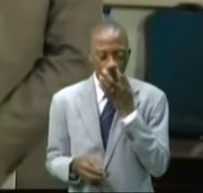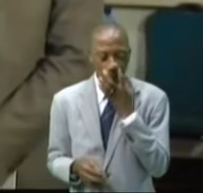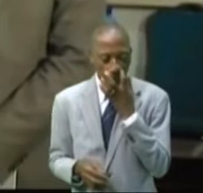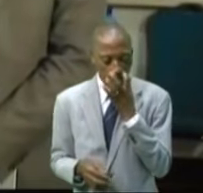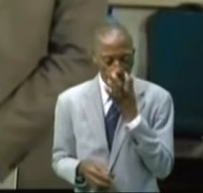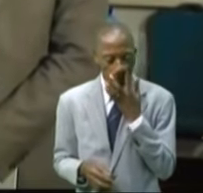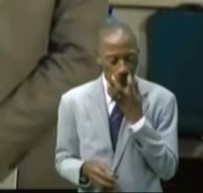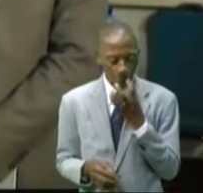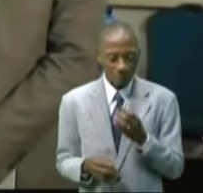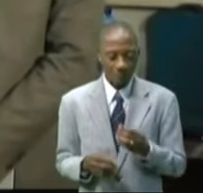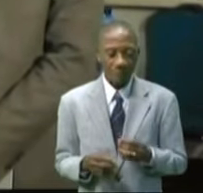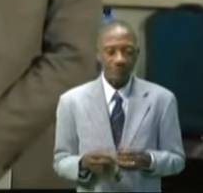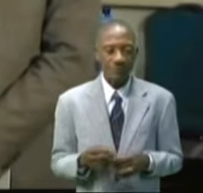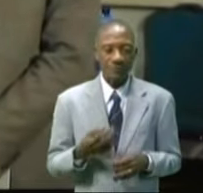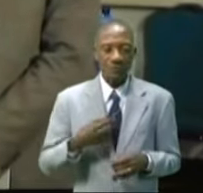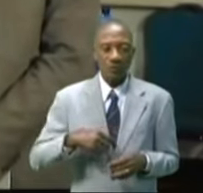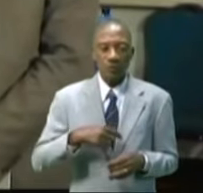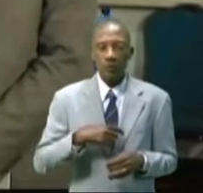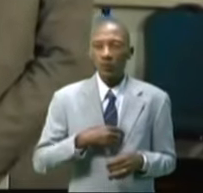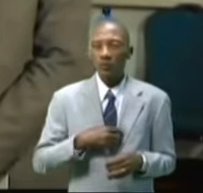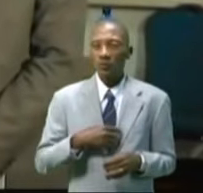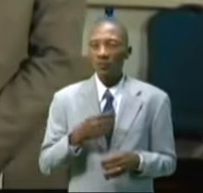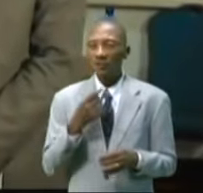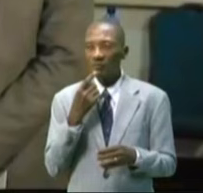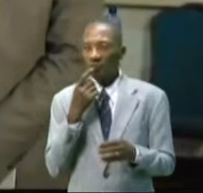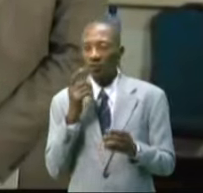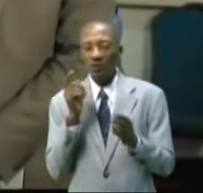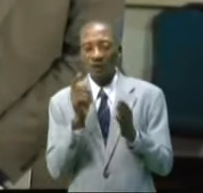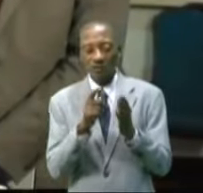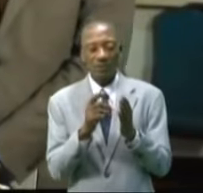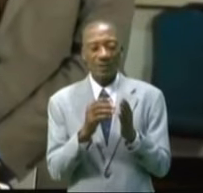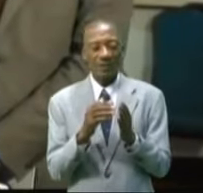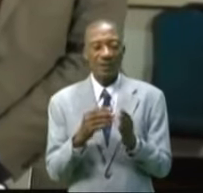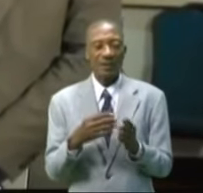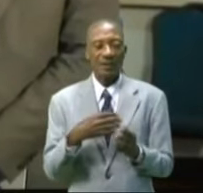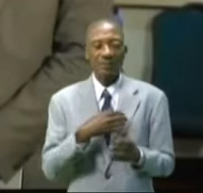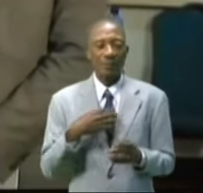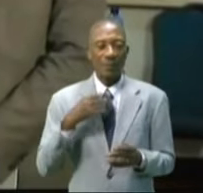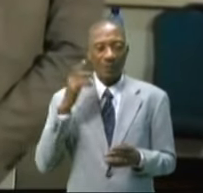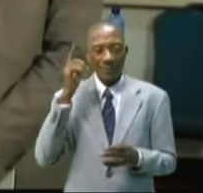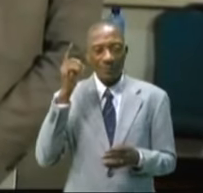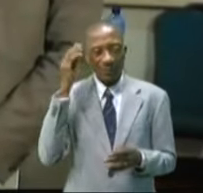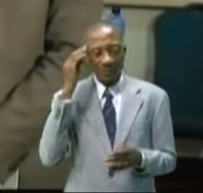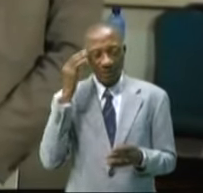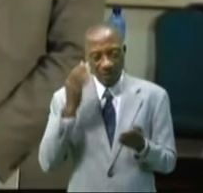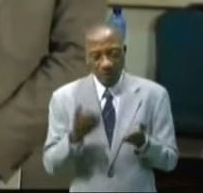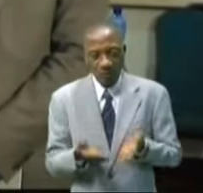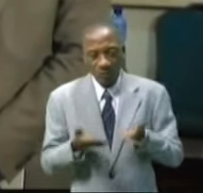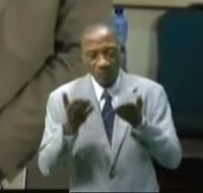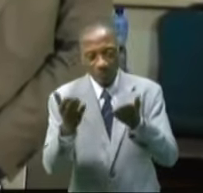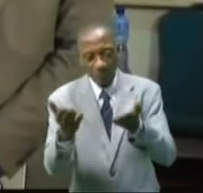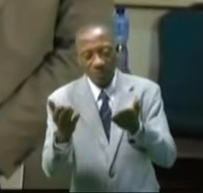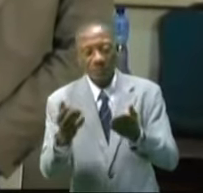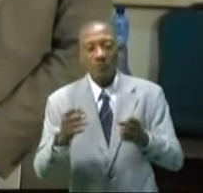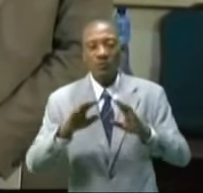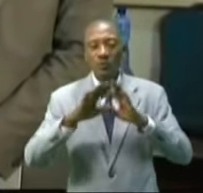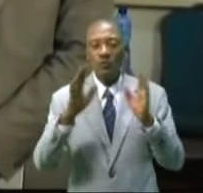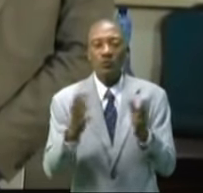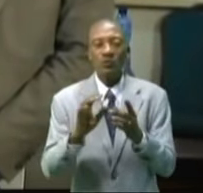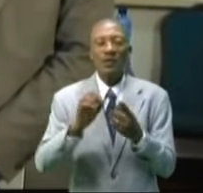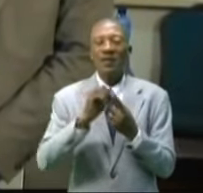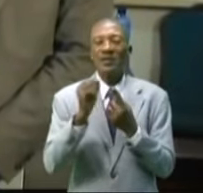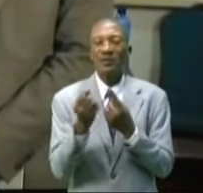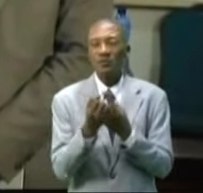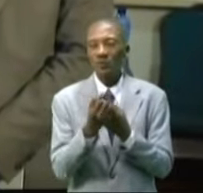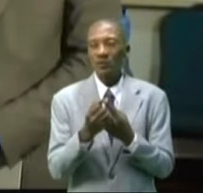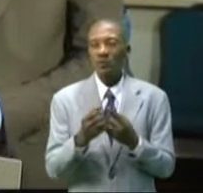recommandé à Madame la Première ministre de pouvoir mettre en place rapidement les mesures d'application de plusieurs